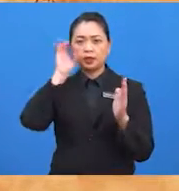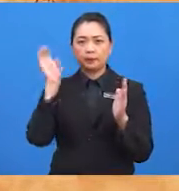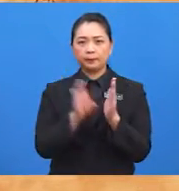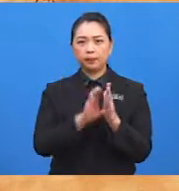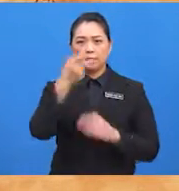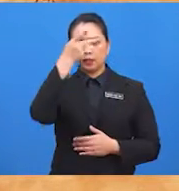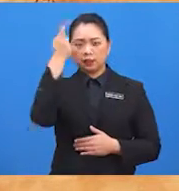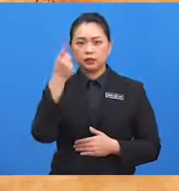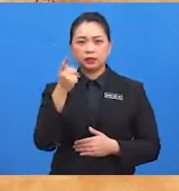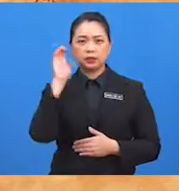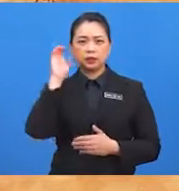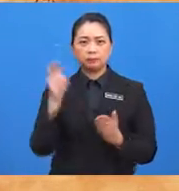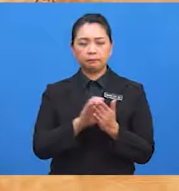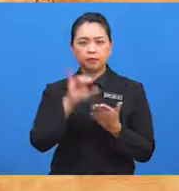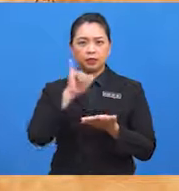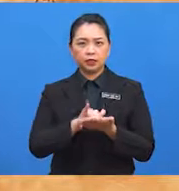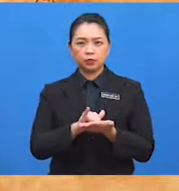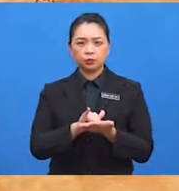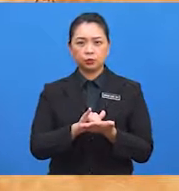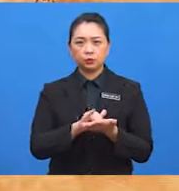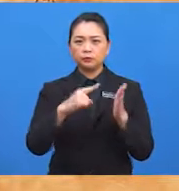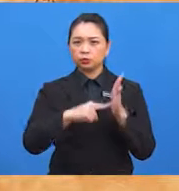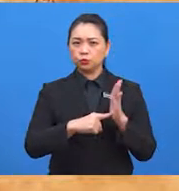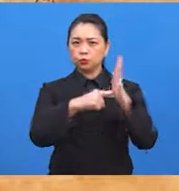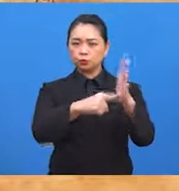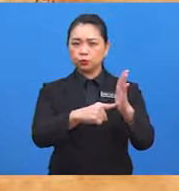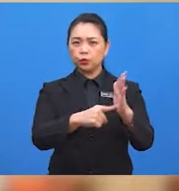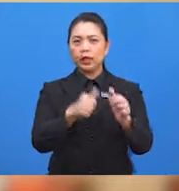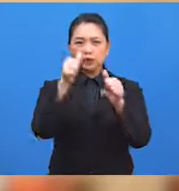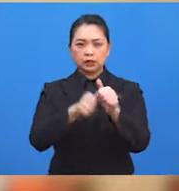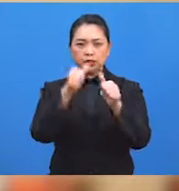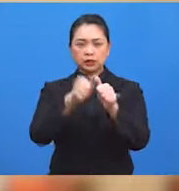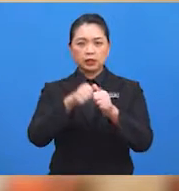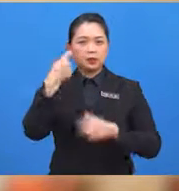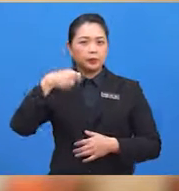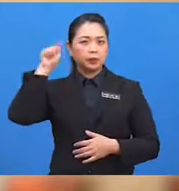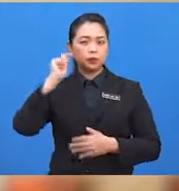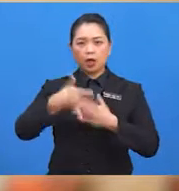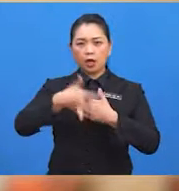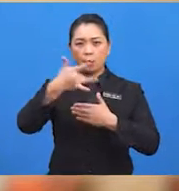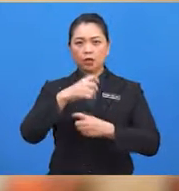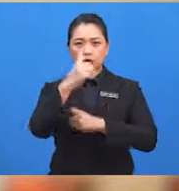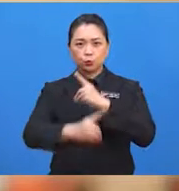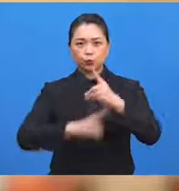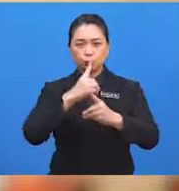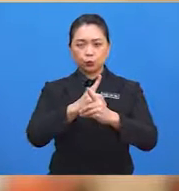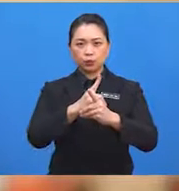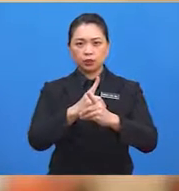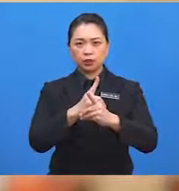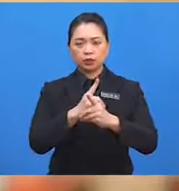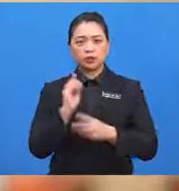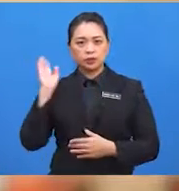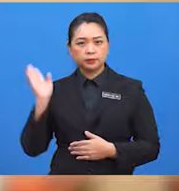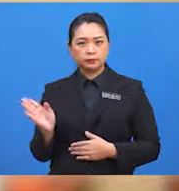kerana gambar-gambar tersebut melambangkan setiap tamadun awal di dunia. Zigurat